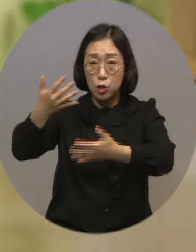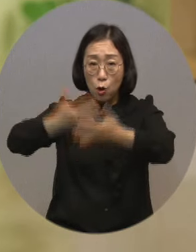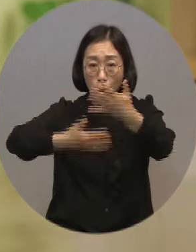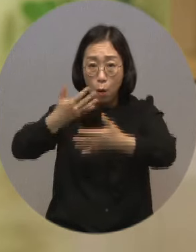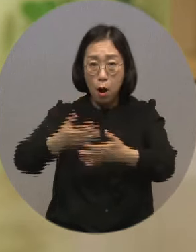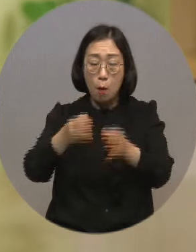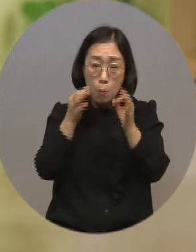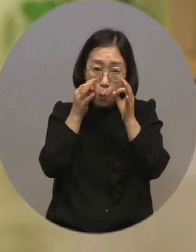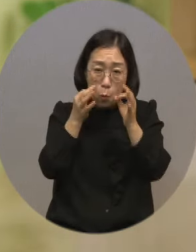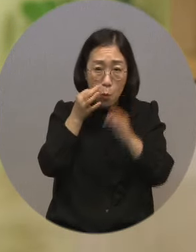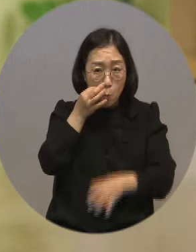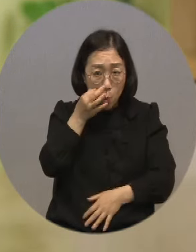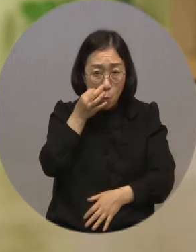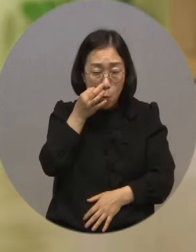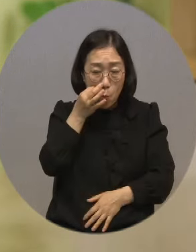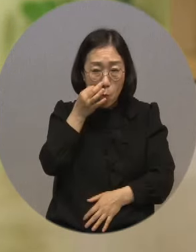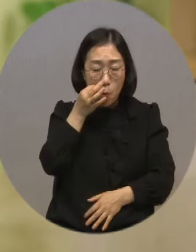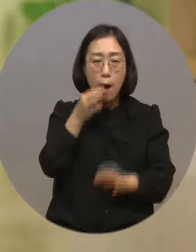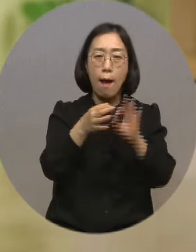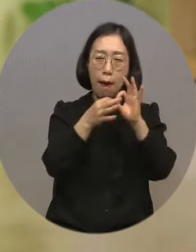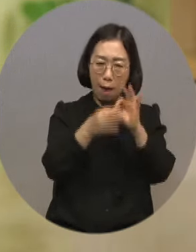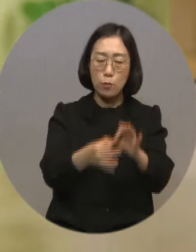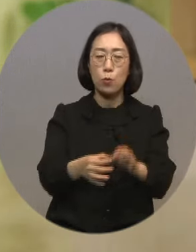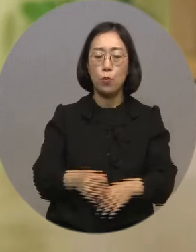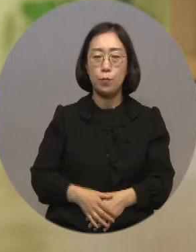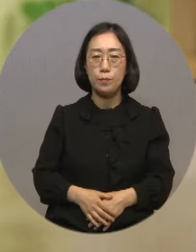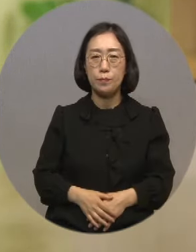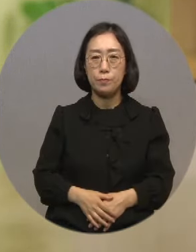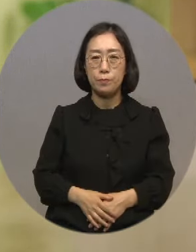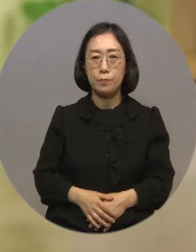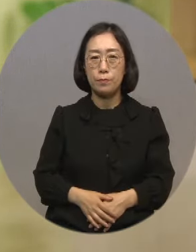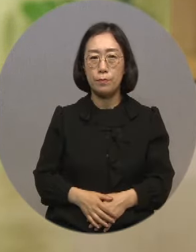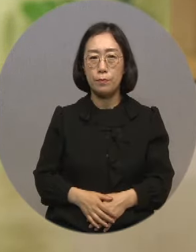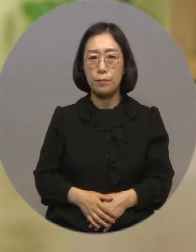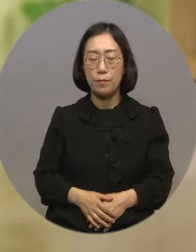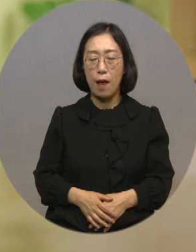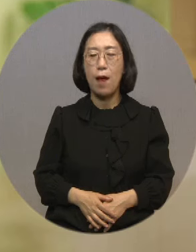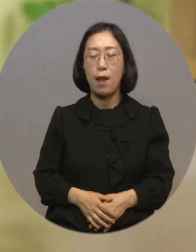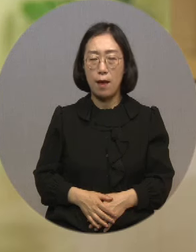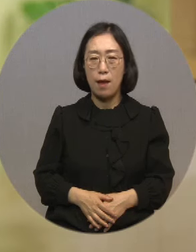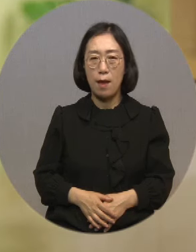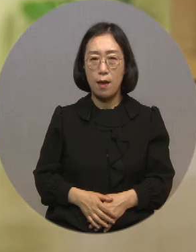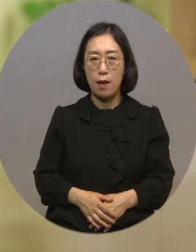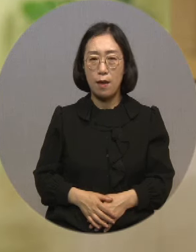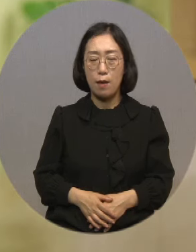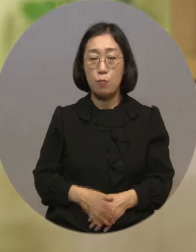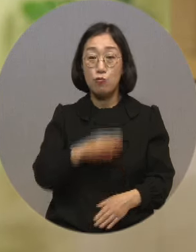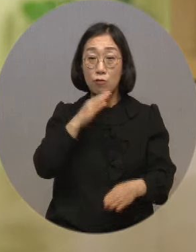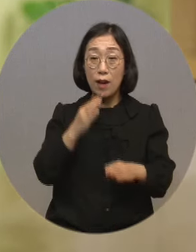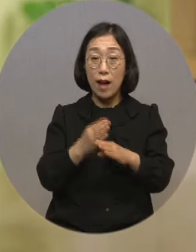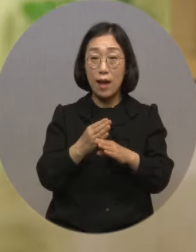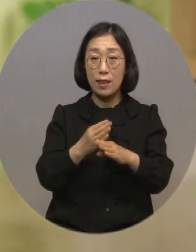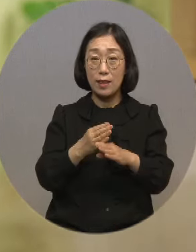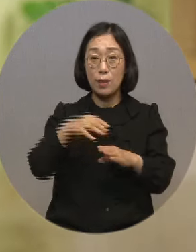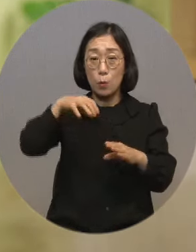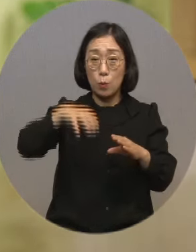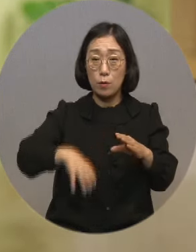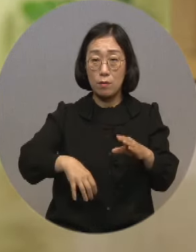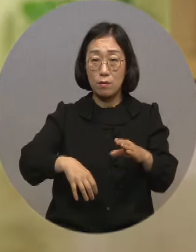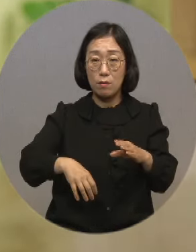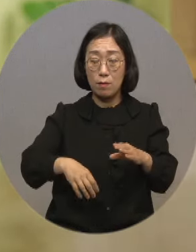보려고 많이 노력을 해왔어요. 그런 과정에 북한에서 창작 이건